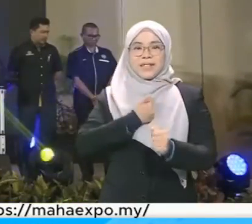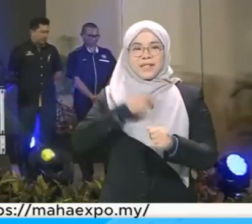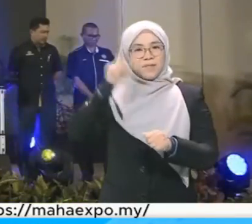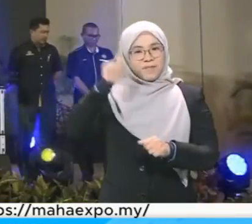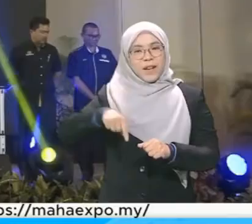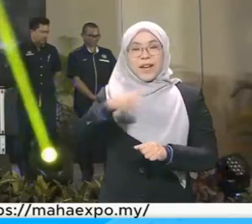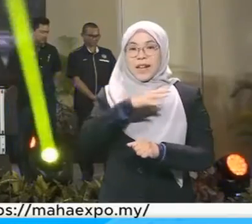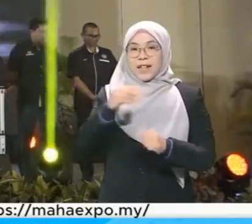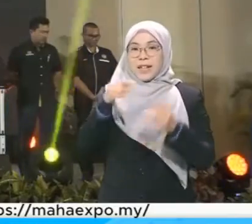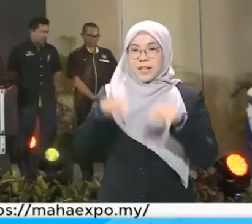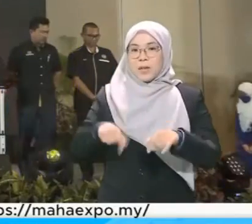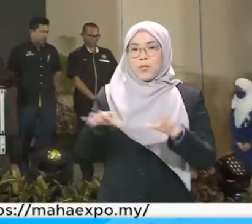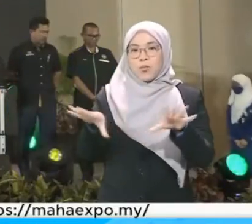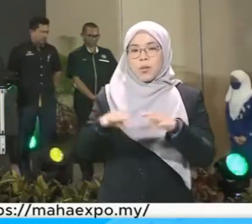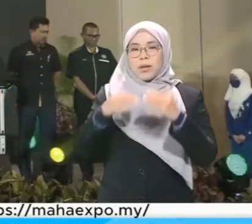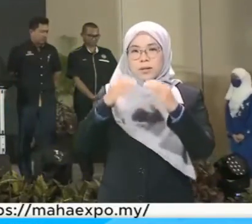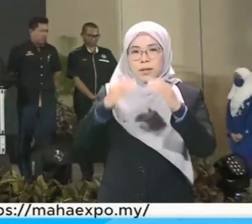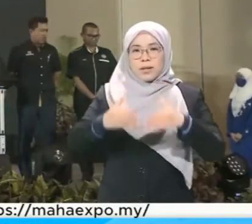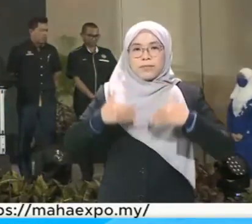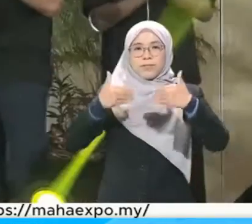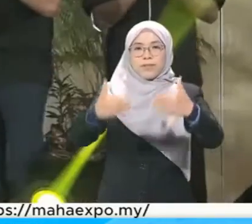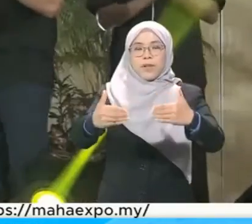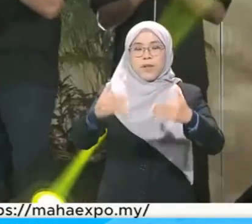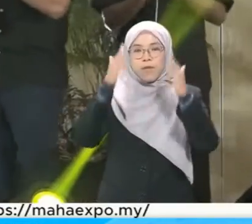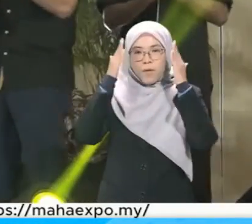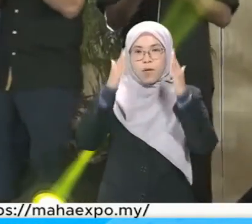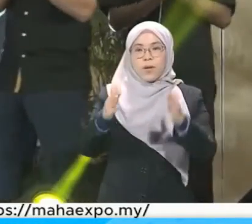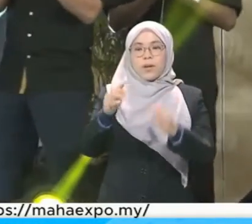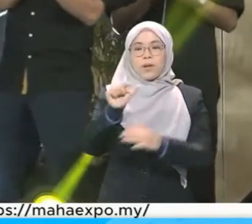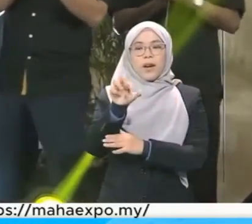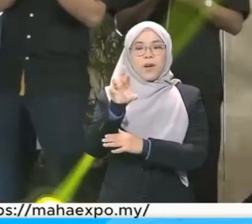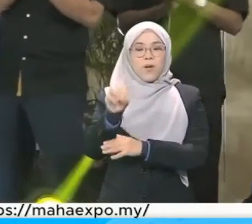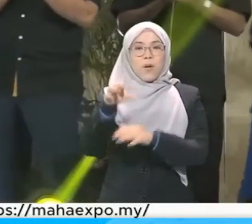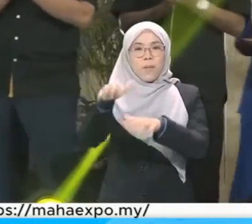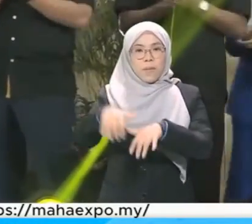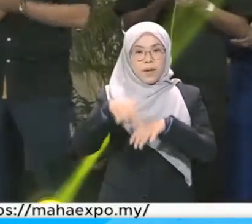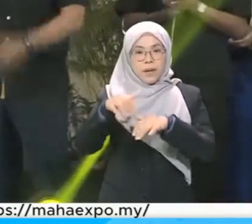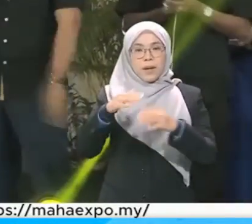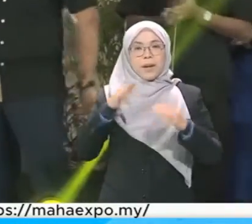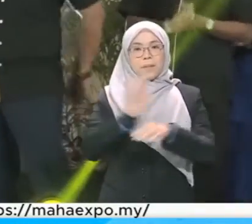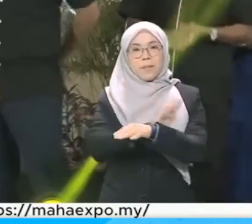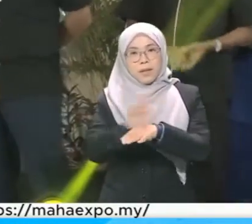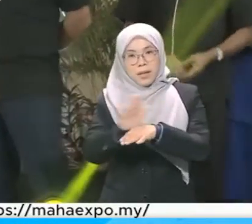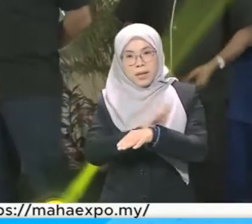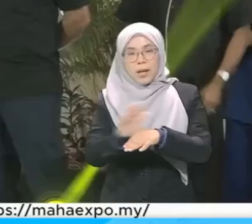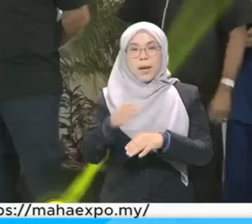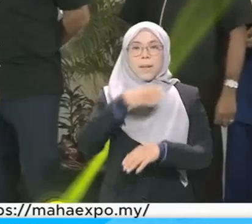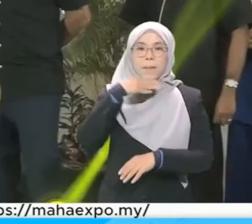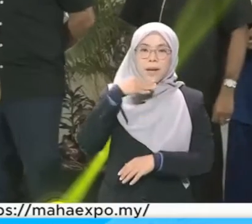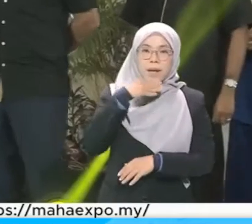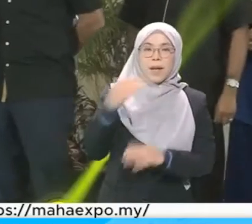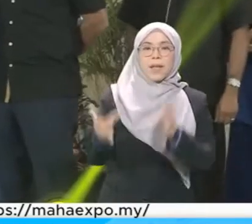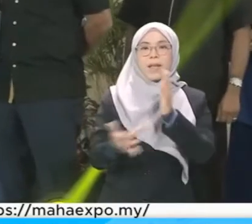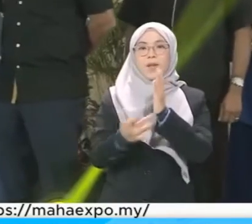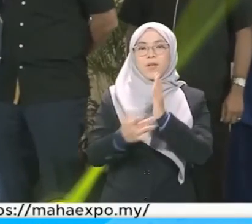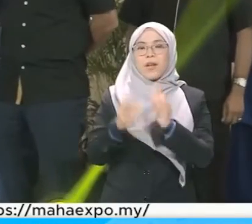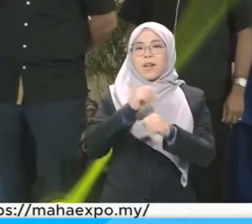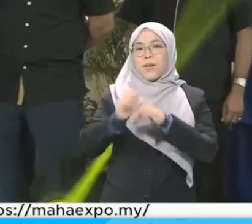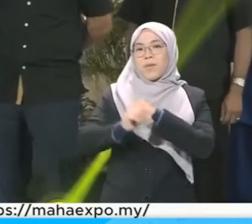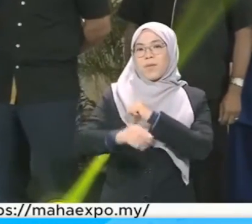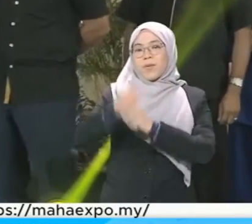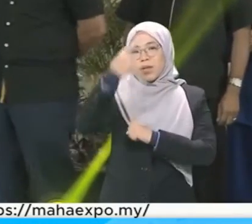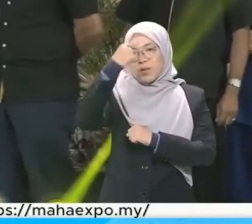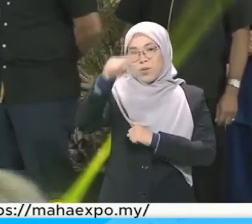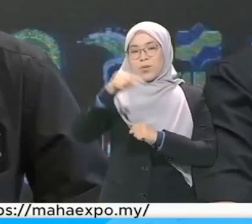akan menggunakan pendekatan holistik dengan fokus kepada eglon perdagangan Global ya Agroteknologi dan promosi hasil